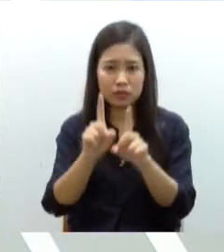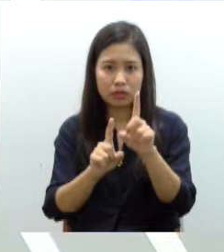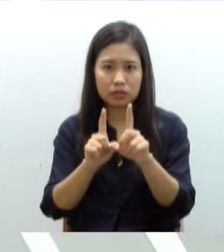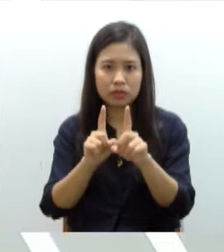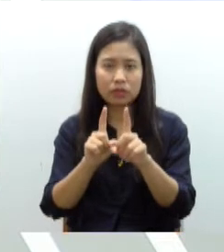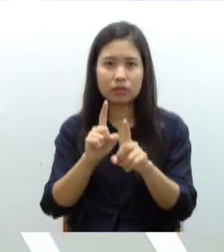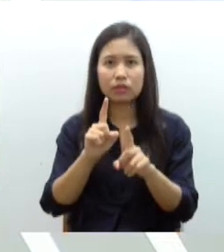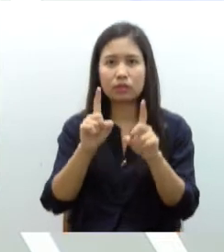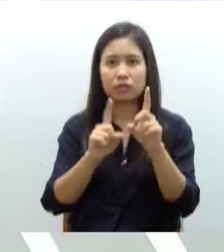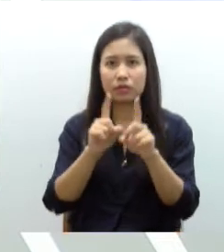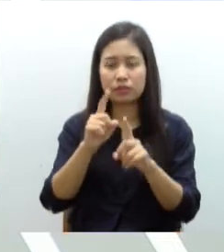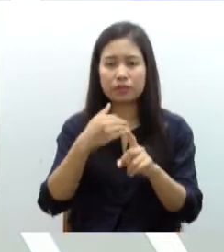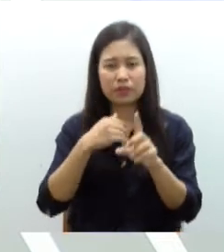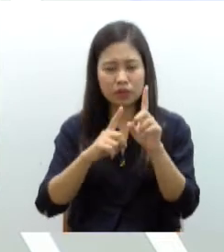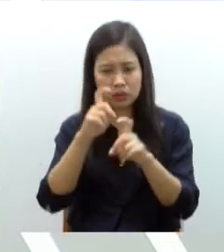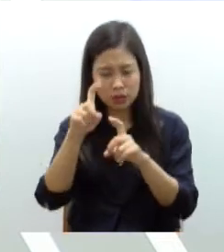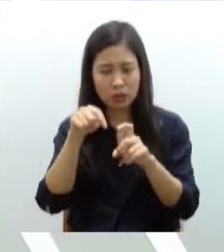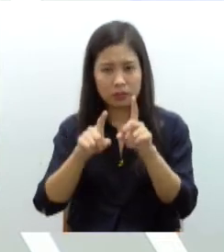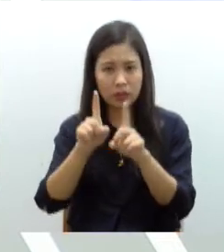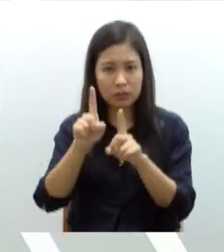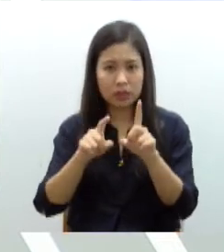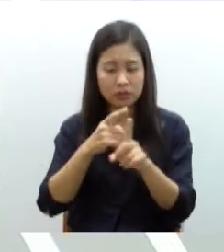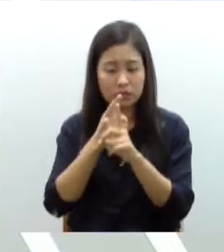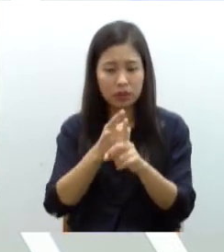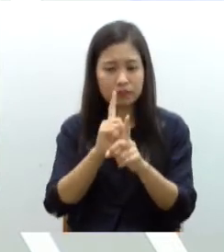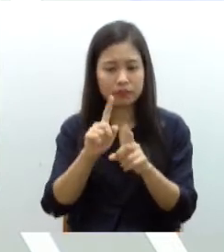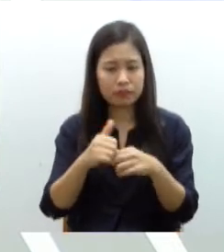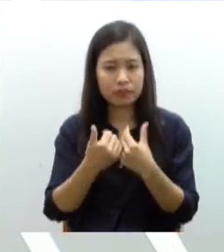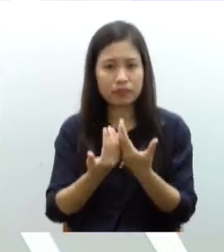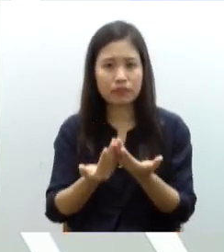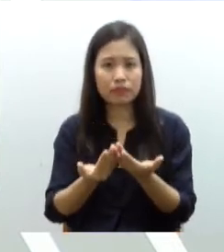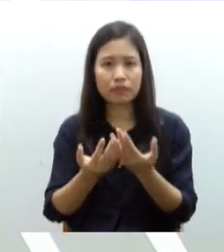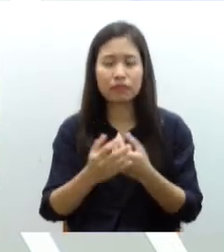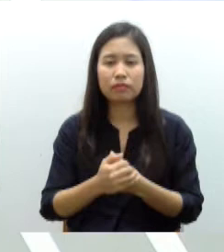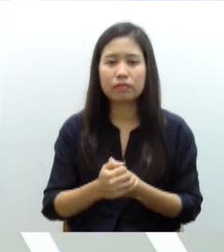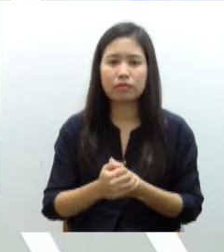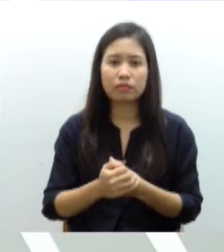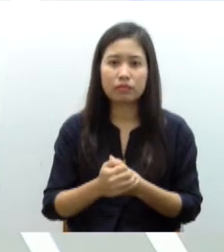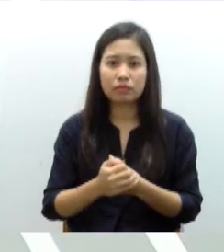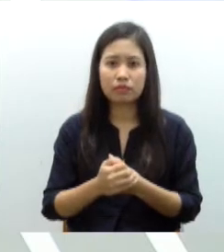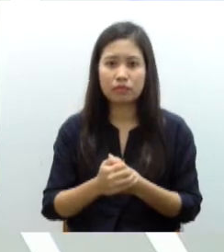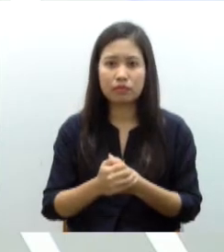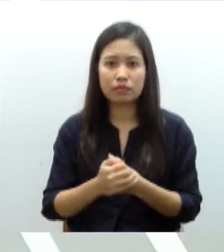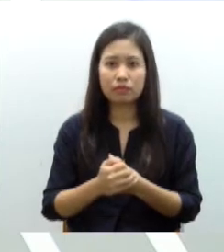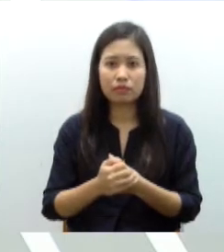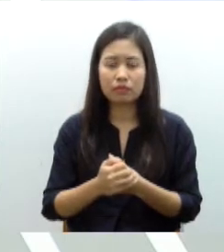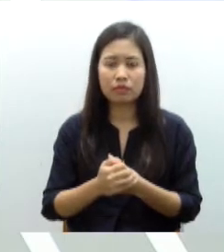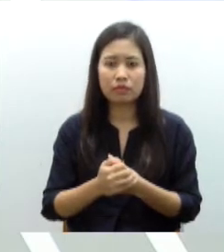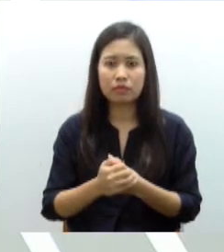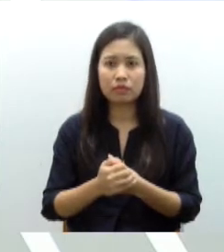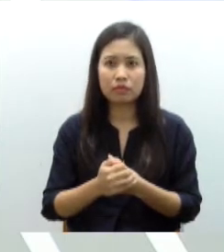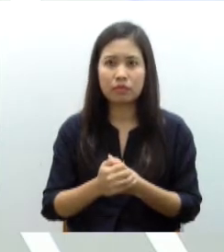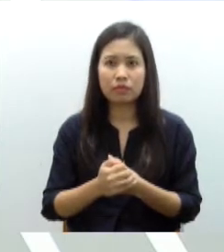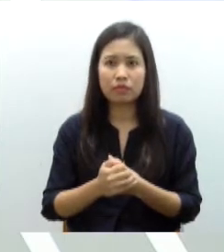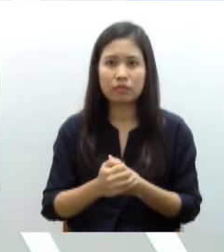ITA นะครับมีกี่ตัวชี้วัดมีกี่เครื่องมือยังไงบ้างครับท่านครับ ครับคือในส่วนของ ITA นะครับก็จะยึดหลักการเดิมนะครับ